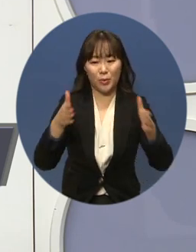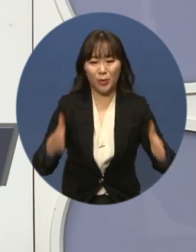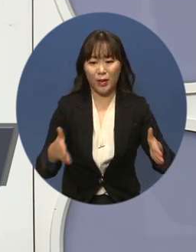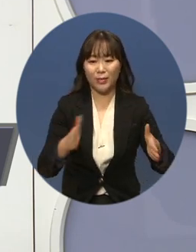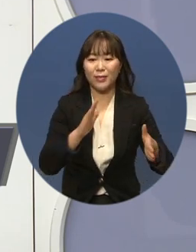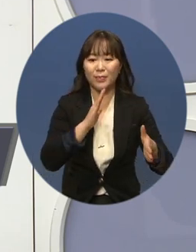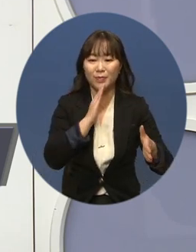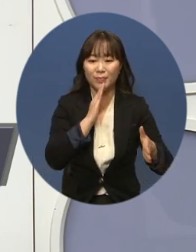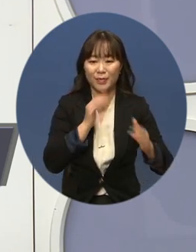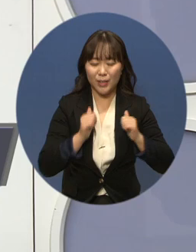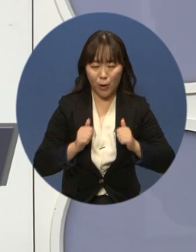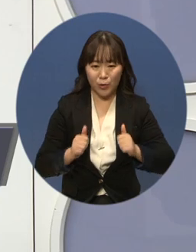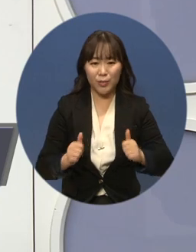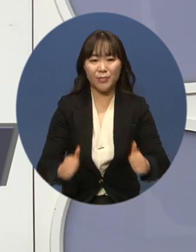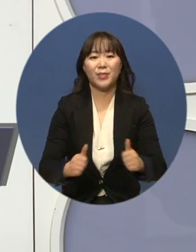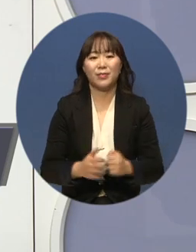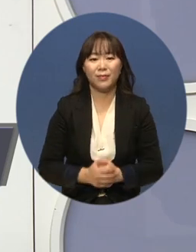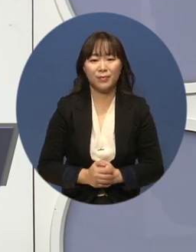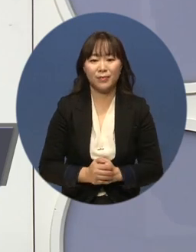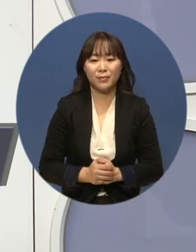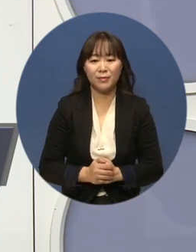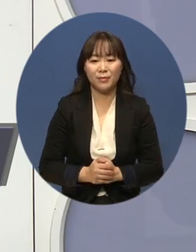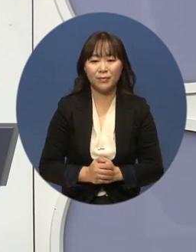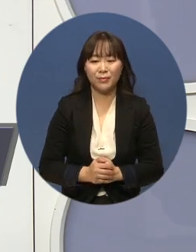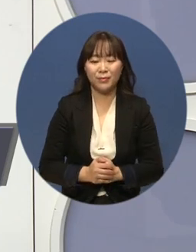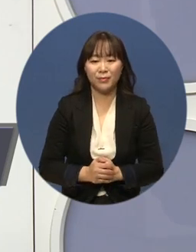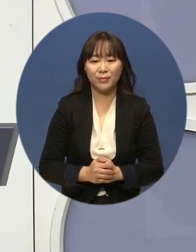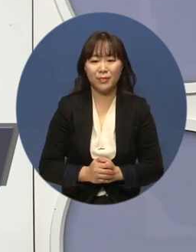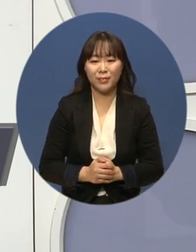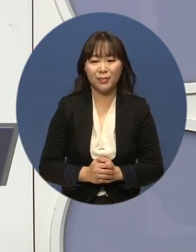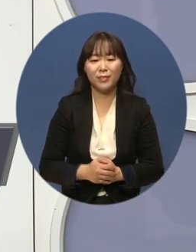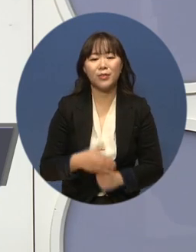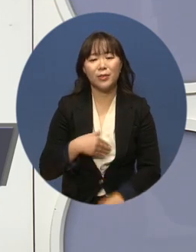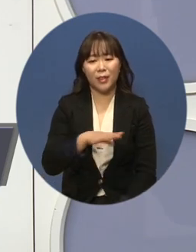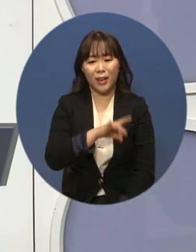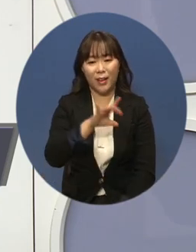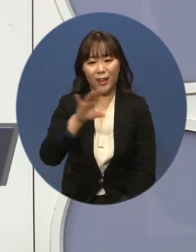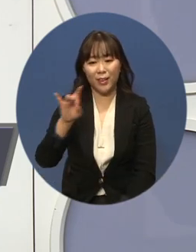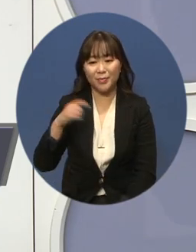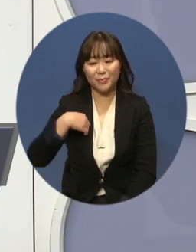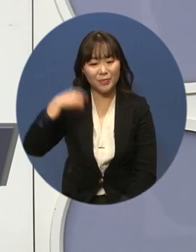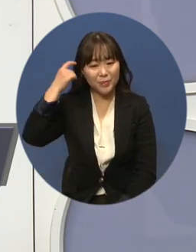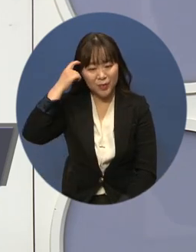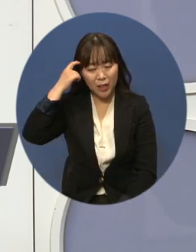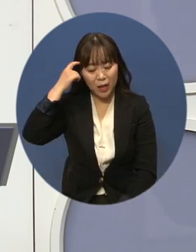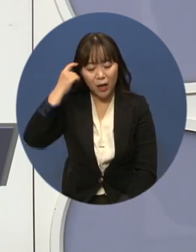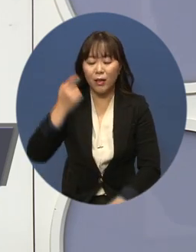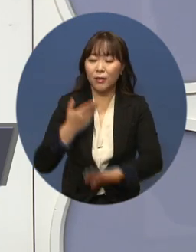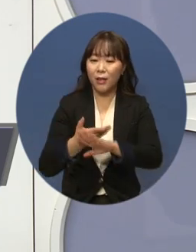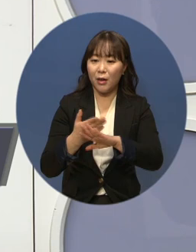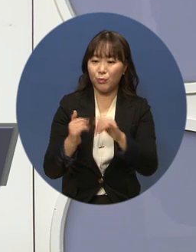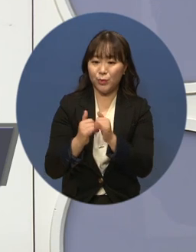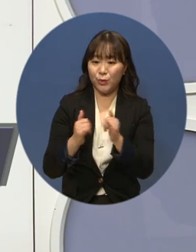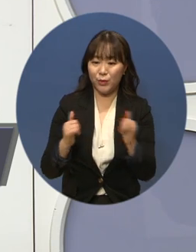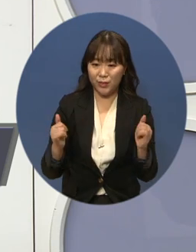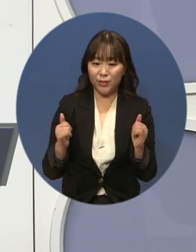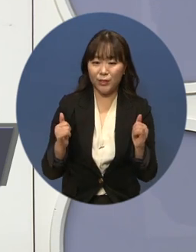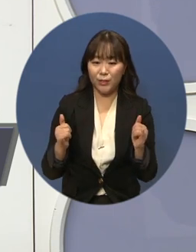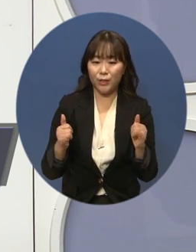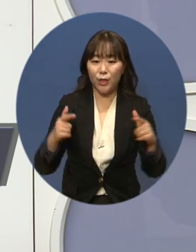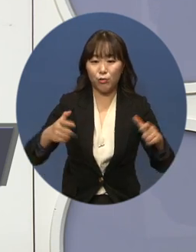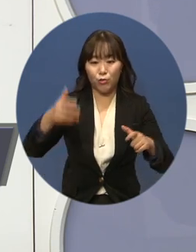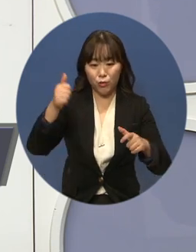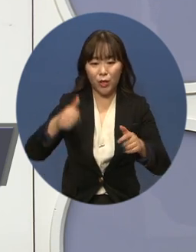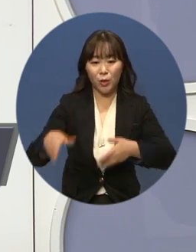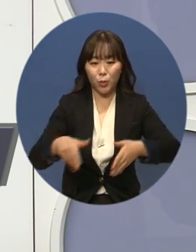뭐 열심히 했었는데요. 저는 이제 가끔 그런 생각을 해봤습니다. 다른 분들은 군수나